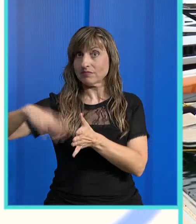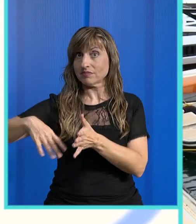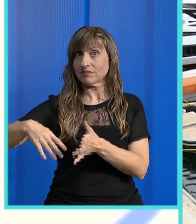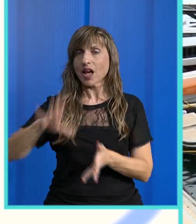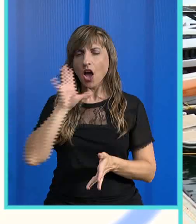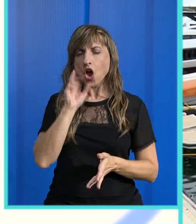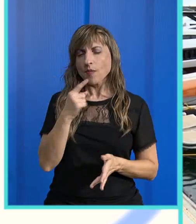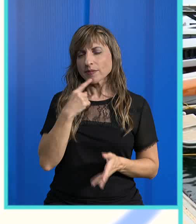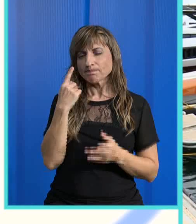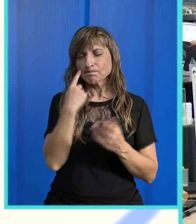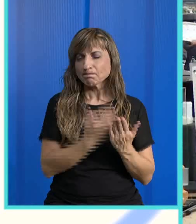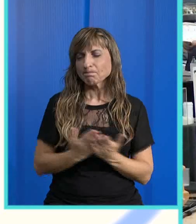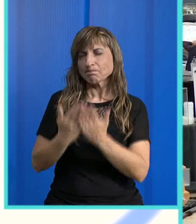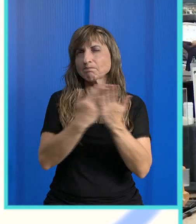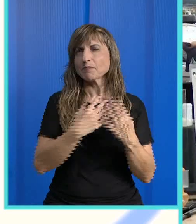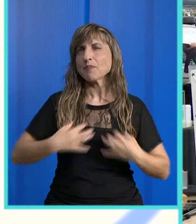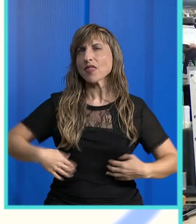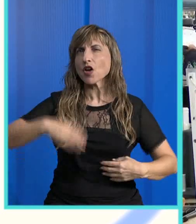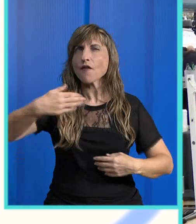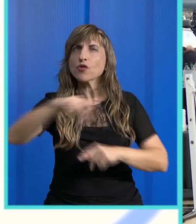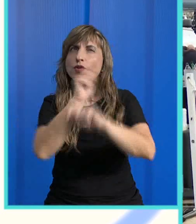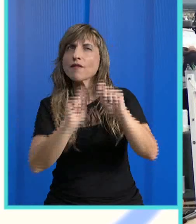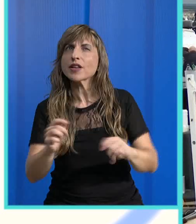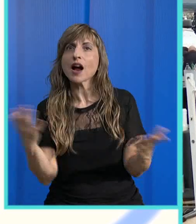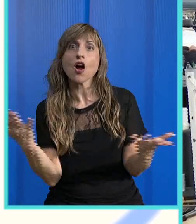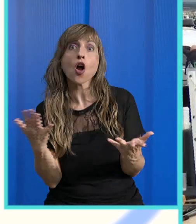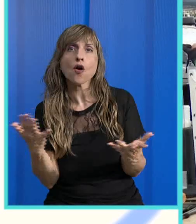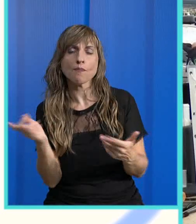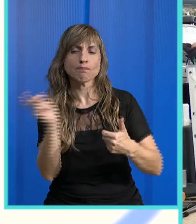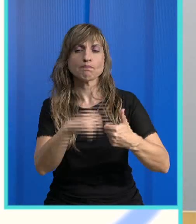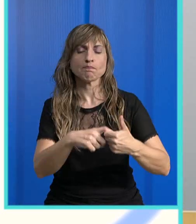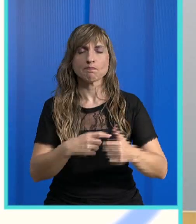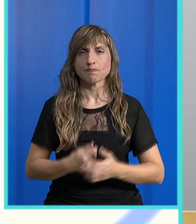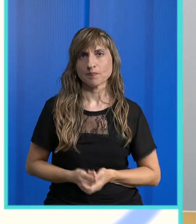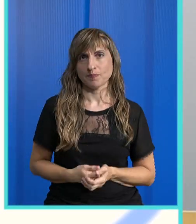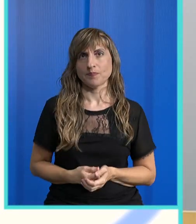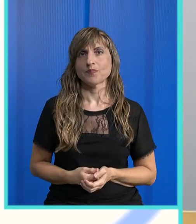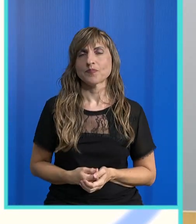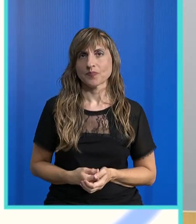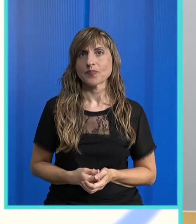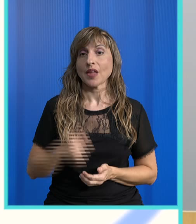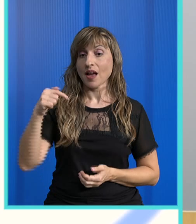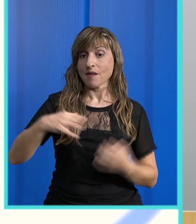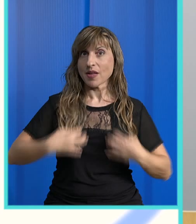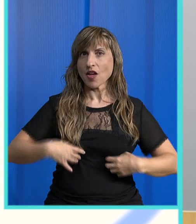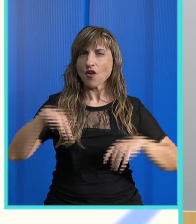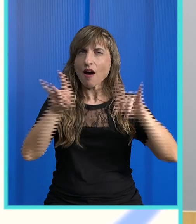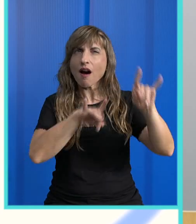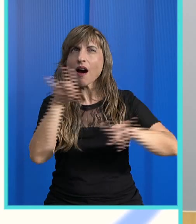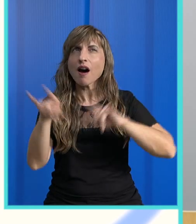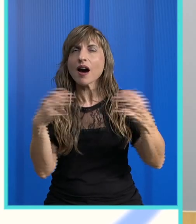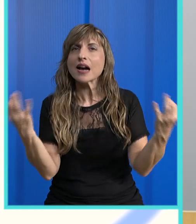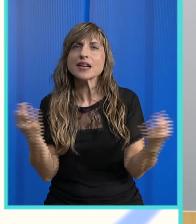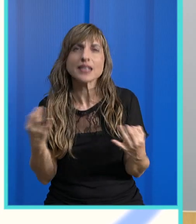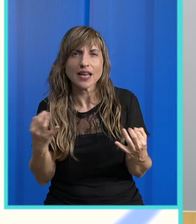com ha de ser la presència de Badalona a futures fires internacionals. Hem d'aprofundir de quins són els atractius que ofereix la